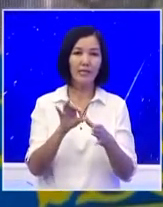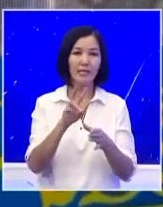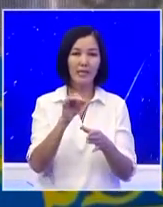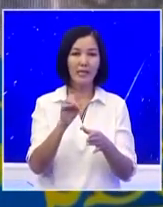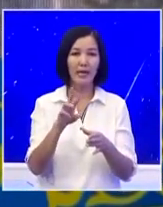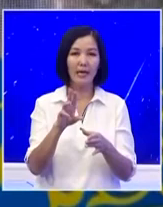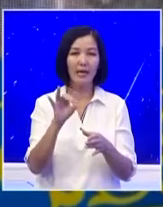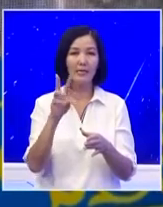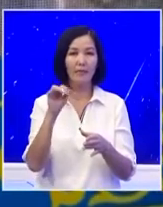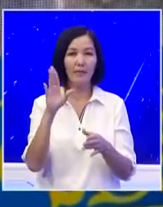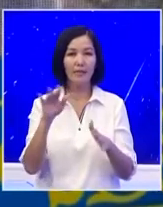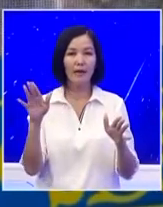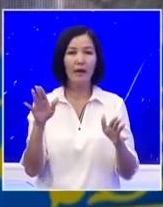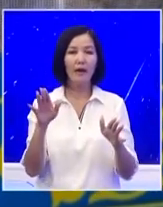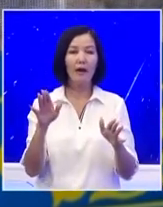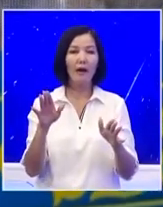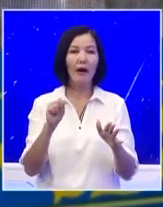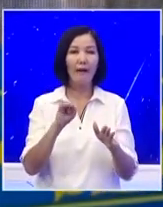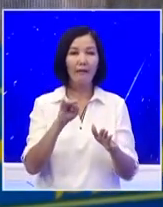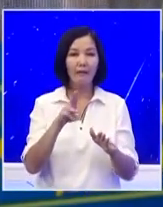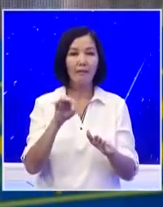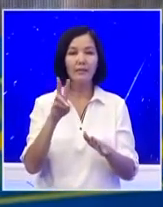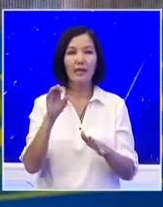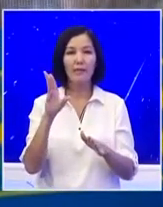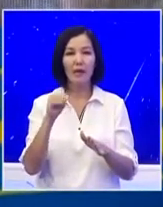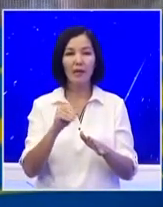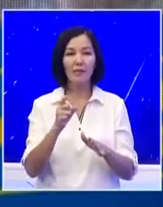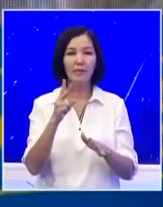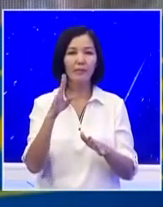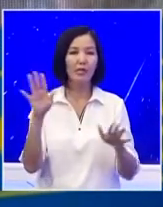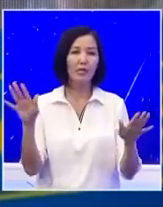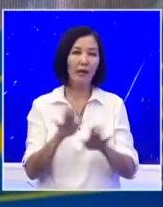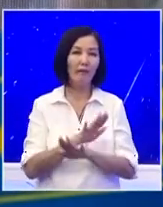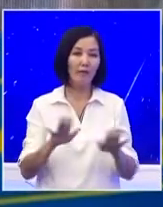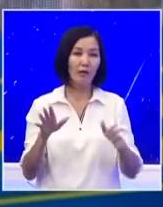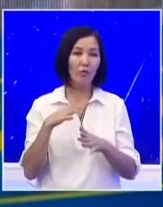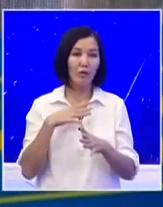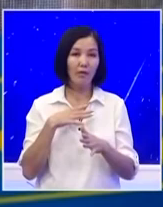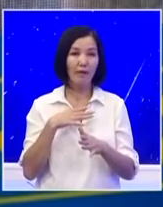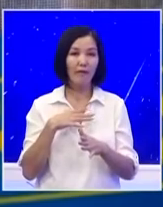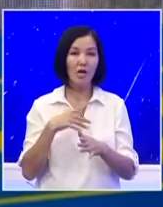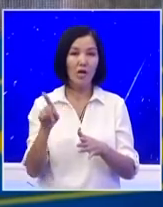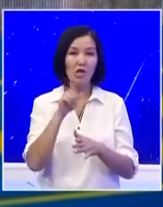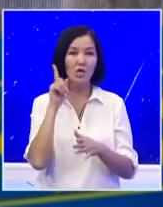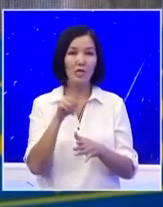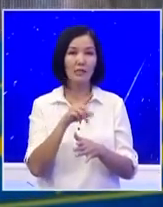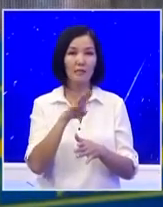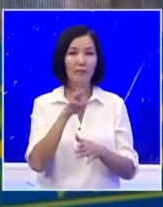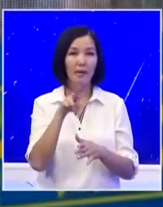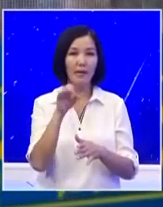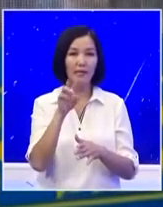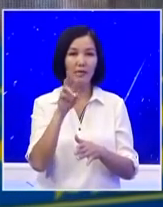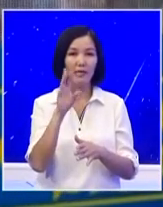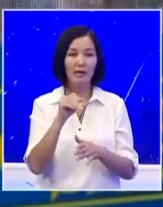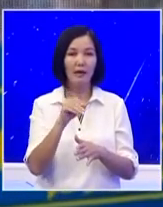аяқ, әсемпаз болма әрнеге, айттым сәлем ғаламқас, көзімнің қарасы сынды әндерін орындады. Сондай ақ жас ақын Мәдина Тұрдақын